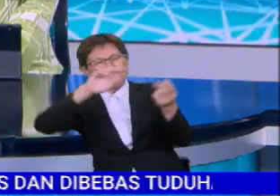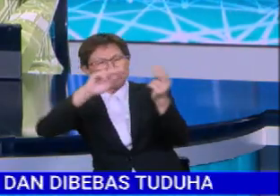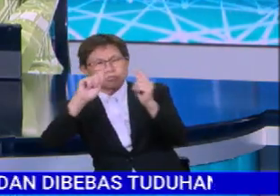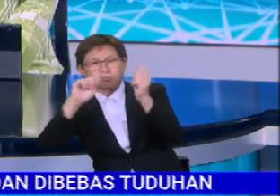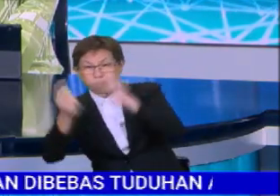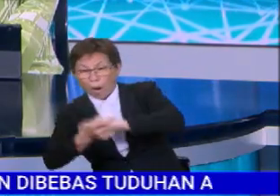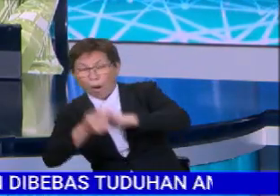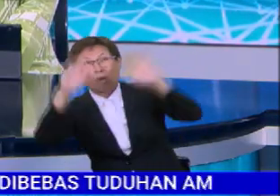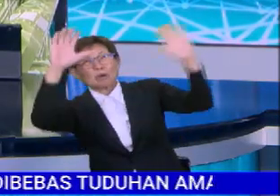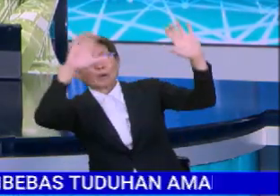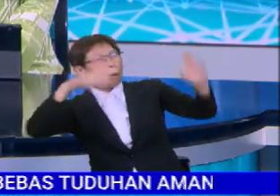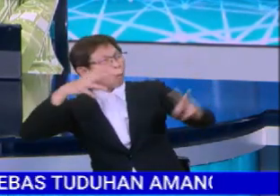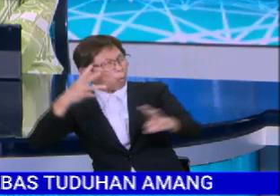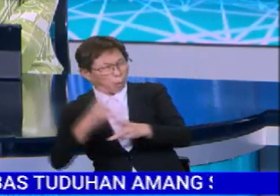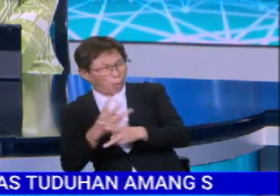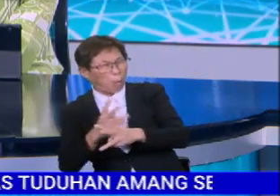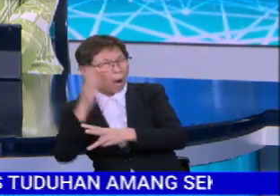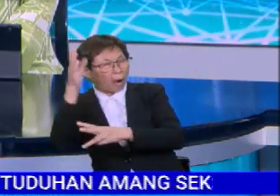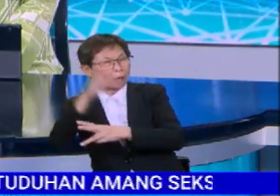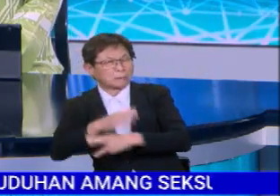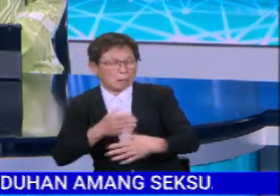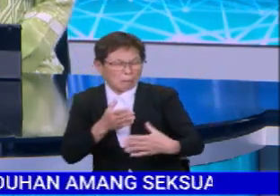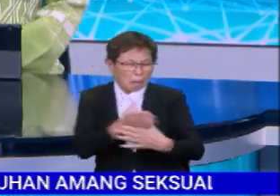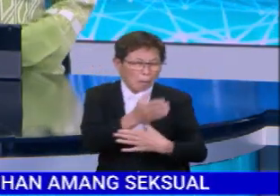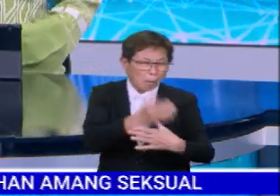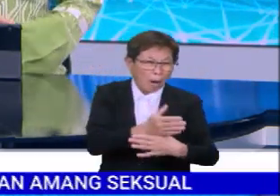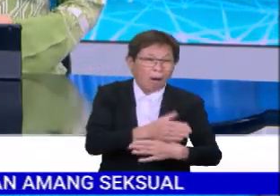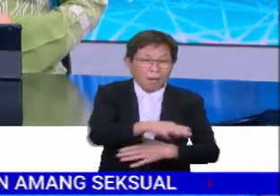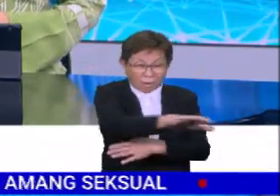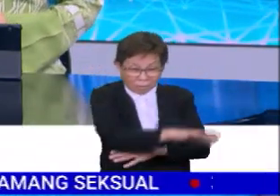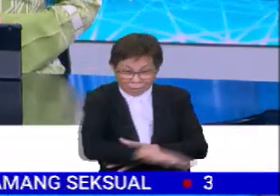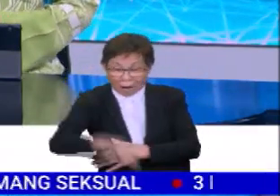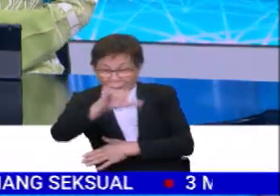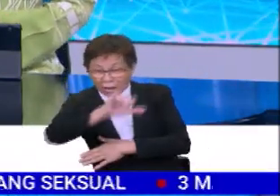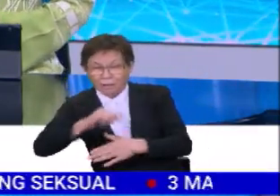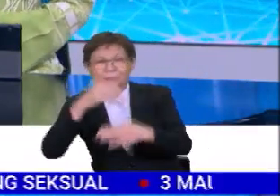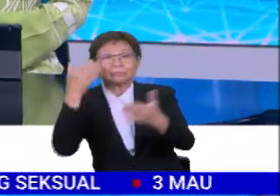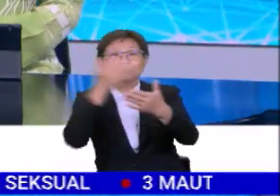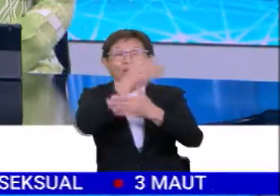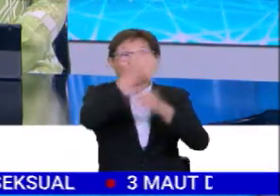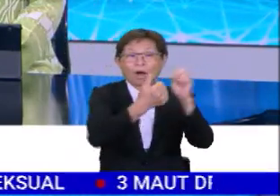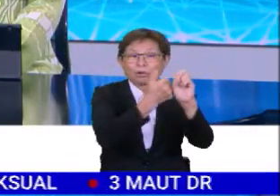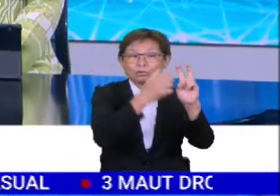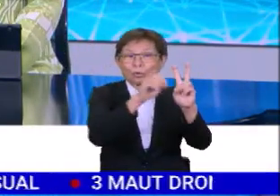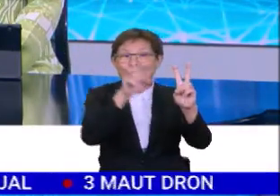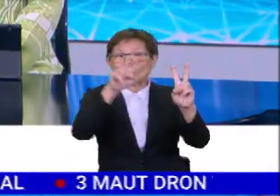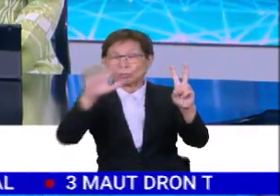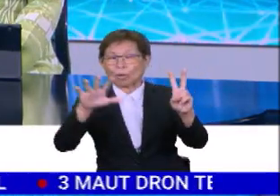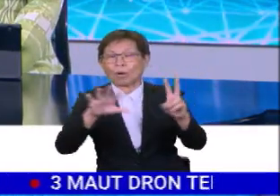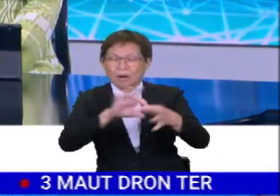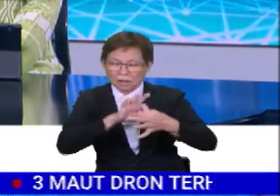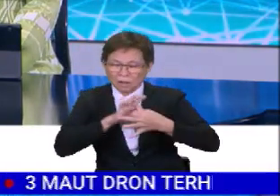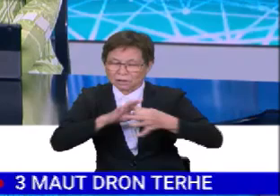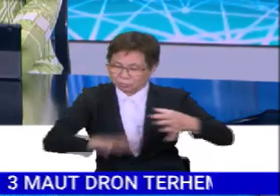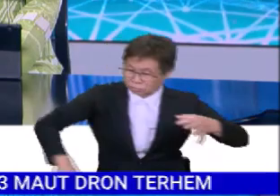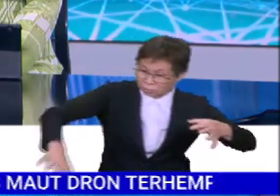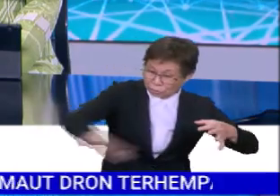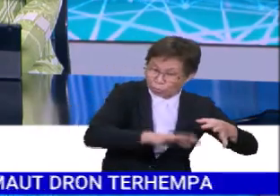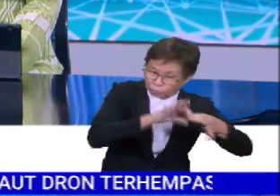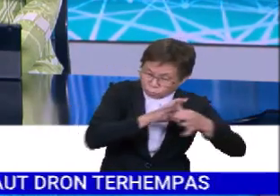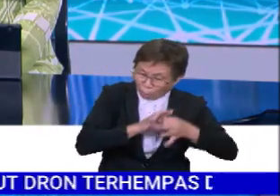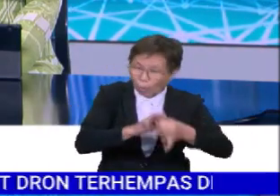akan bertambah buruk dan menjejaskan rantau Asia menjelang 2050, kerjasama serantau dalam memampan